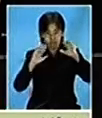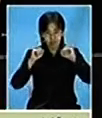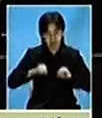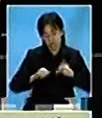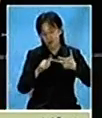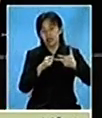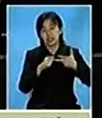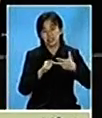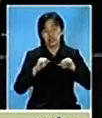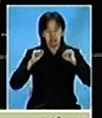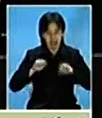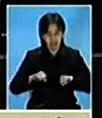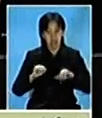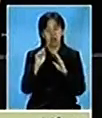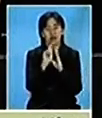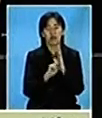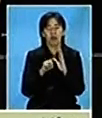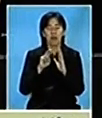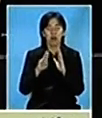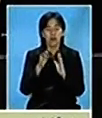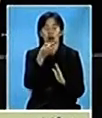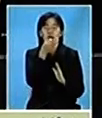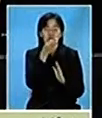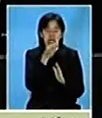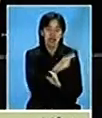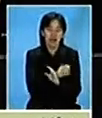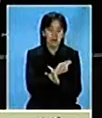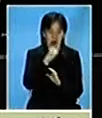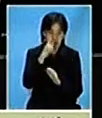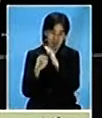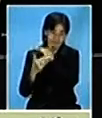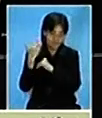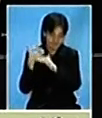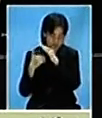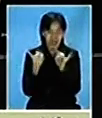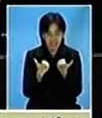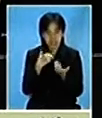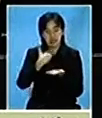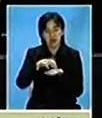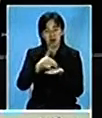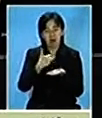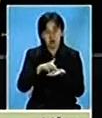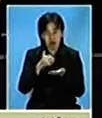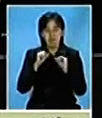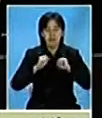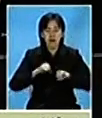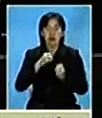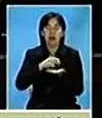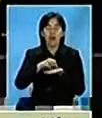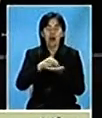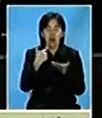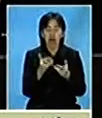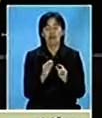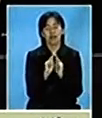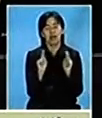ที่1รับร่างพรบวิชาชีพแผนไทยพ.ศ.ซึ่งสภาผู้แทนราษฎรลงมติเห็นชอบและแล้วไว้พิจารณาและมีมติแต่